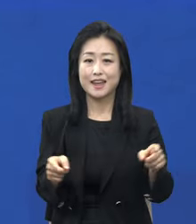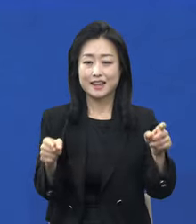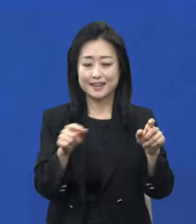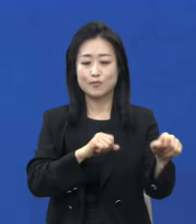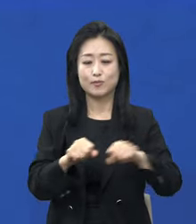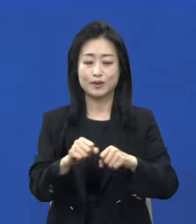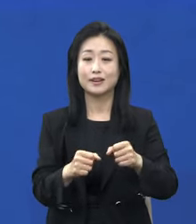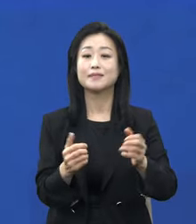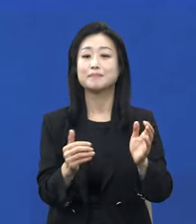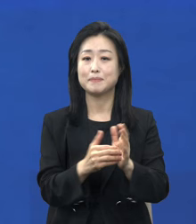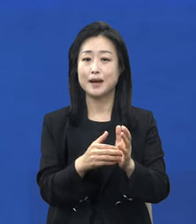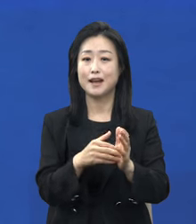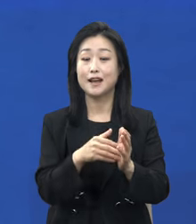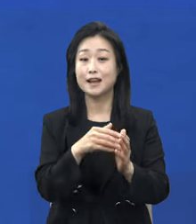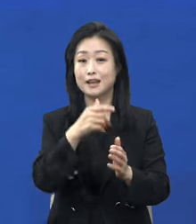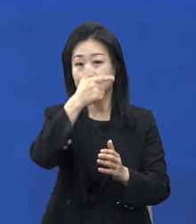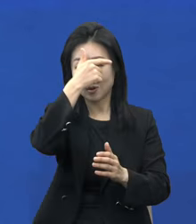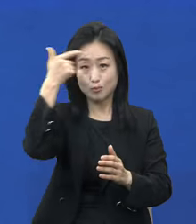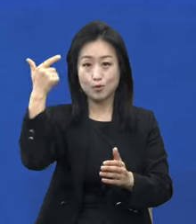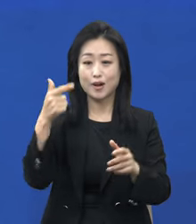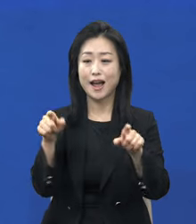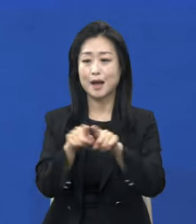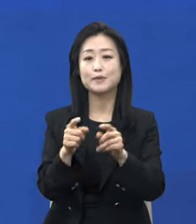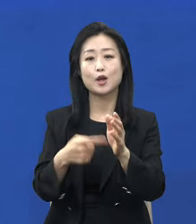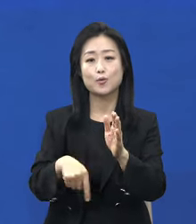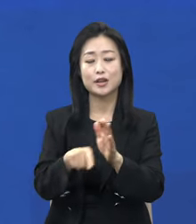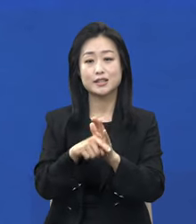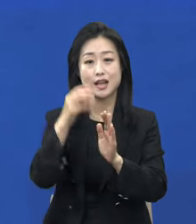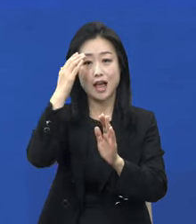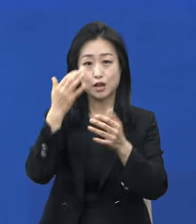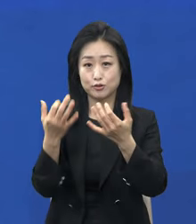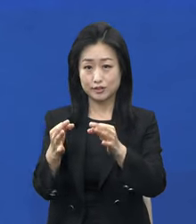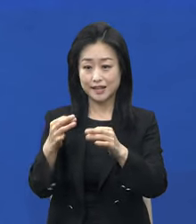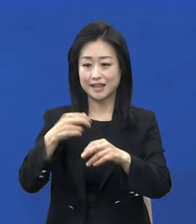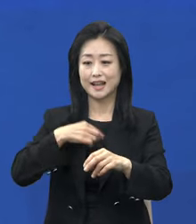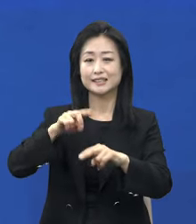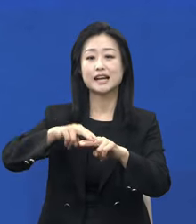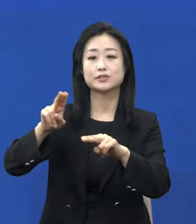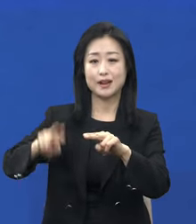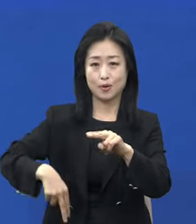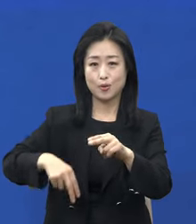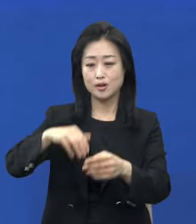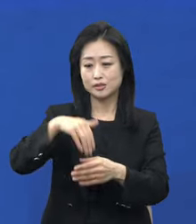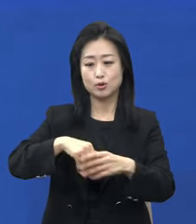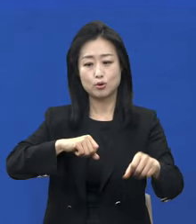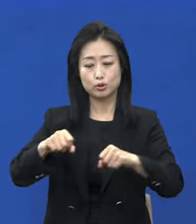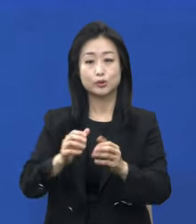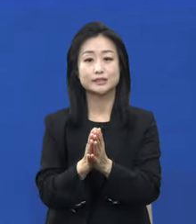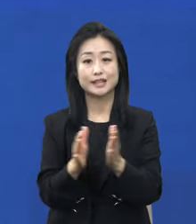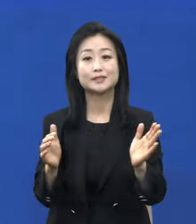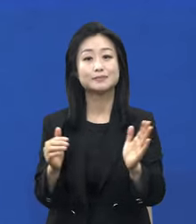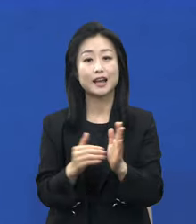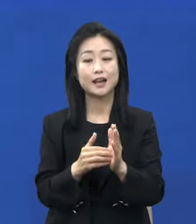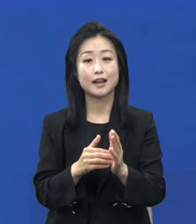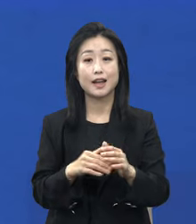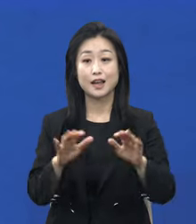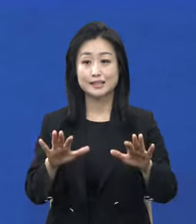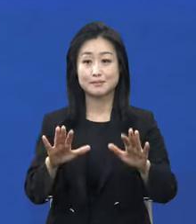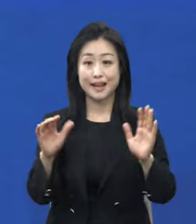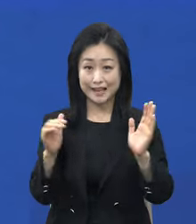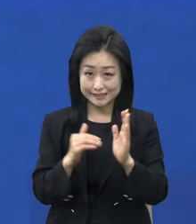일했으며 노무현 대통령과 함께하기 위해 한국은행을 사직하고 선거운동에 뛰어들었으며 오늘에